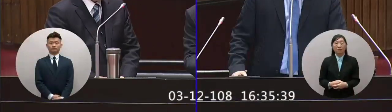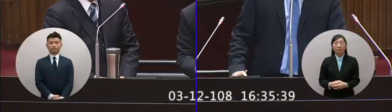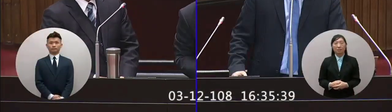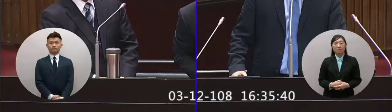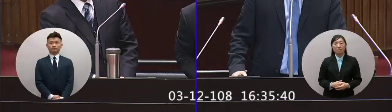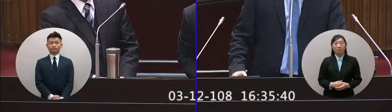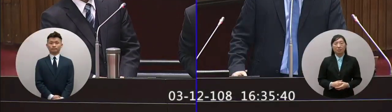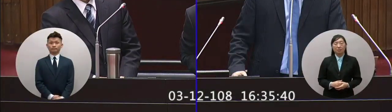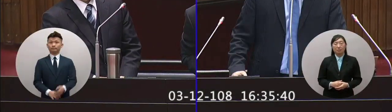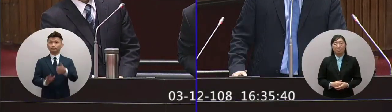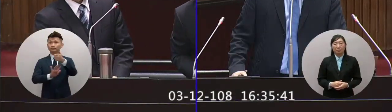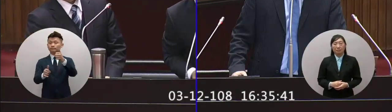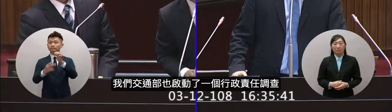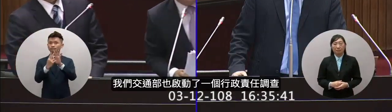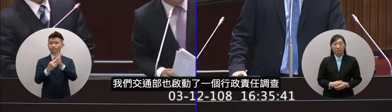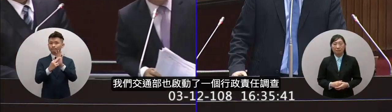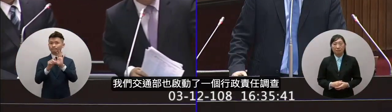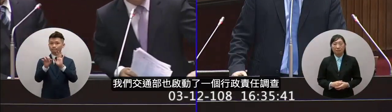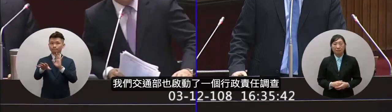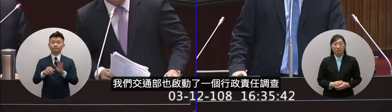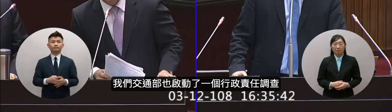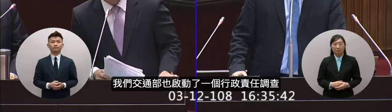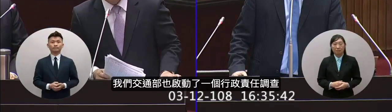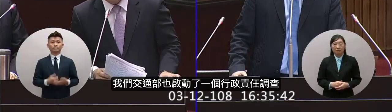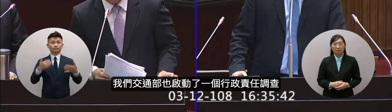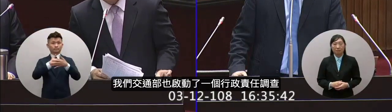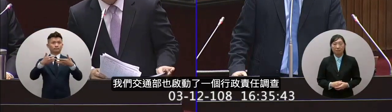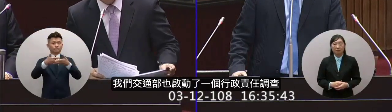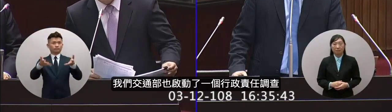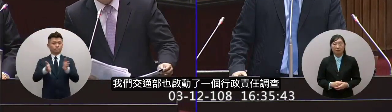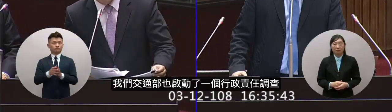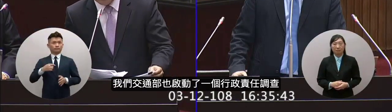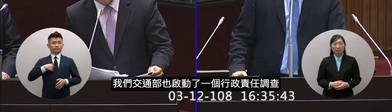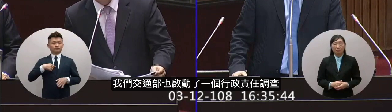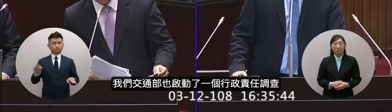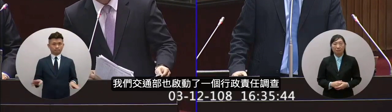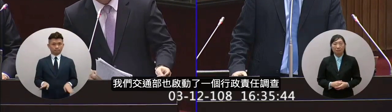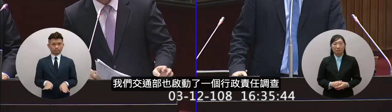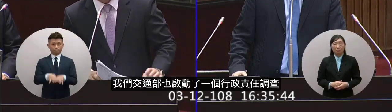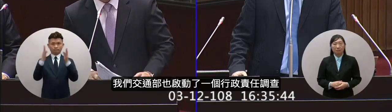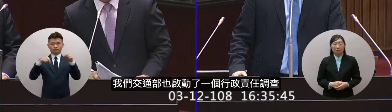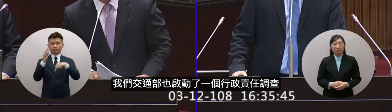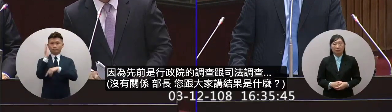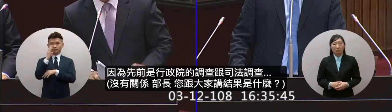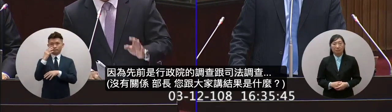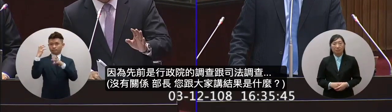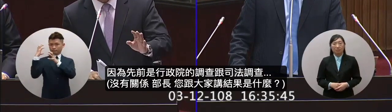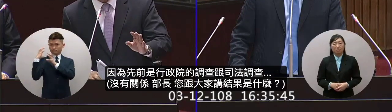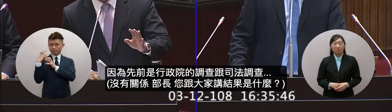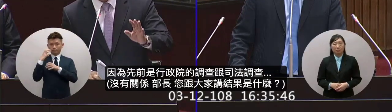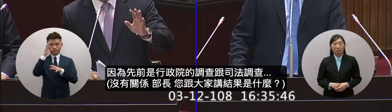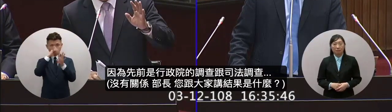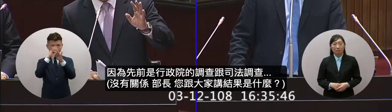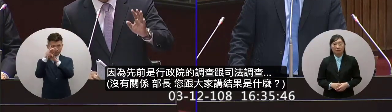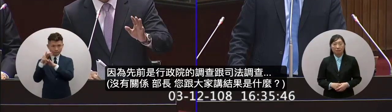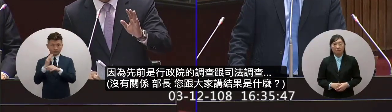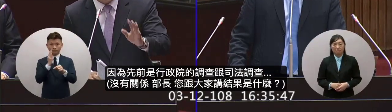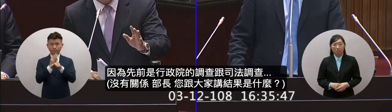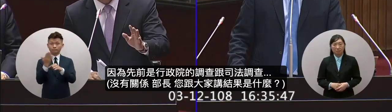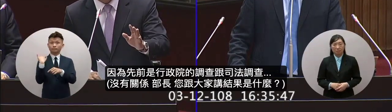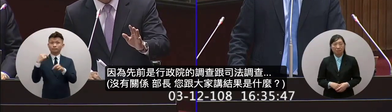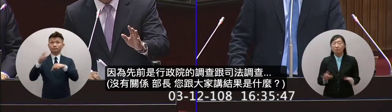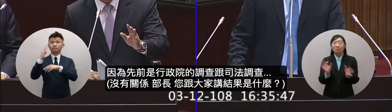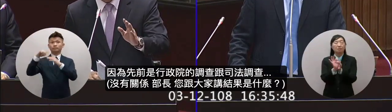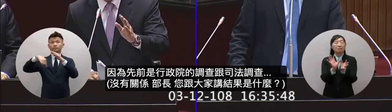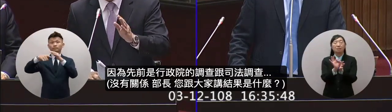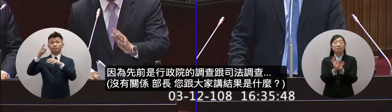是，跟委员报告哈，我们交通部也启动了一个行政责任调查，因为先前是行政院的行